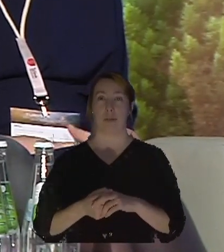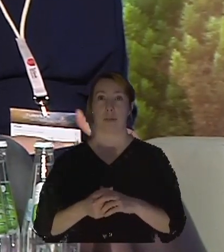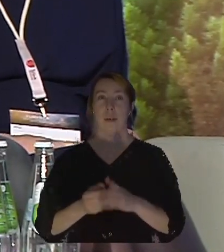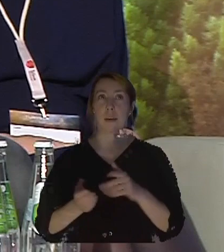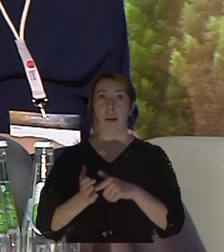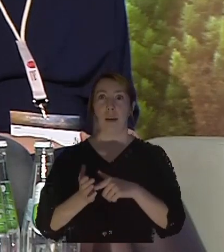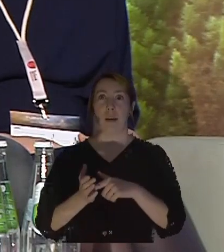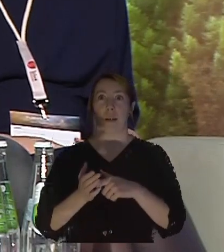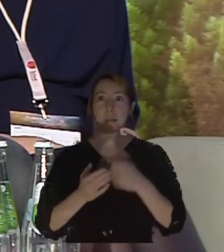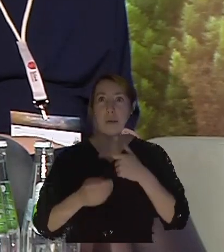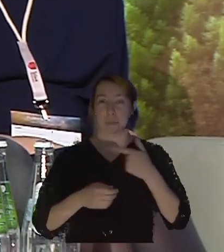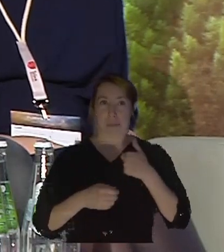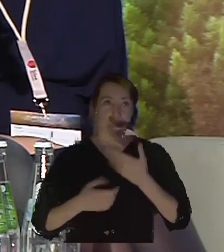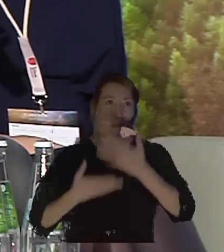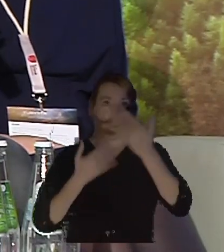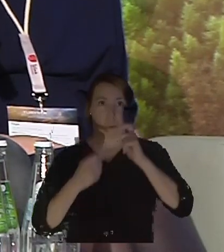mózgu.